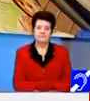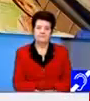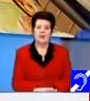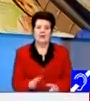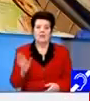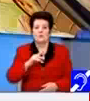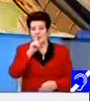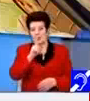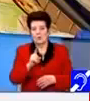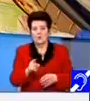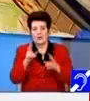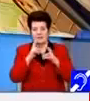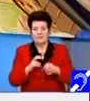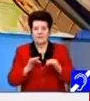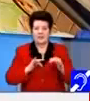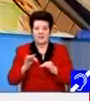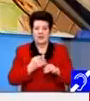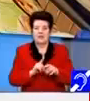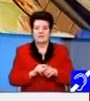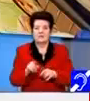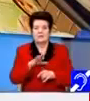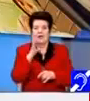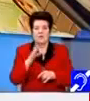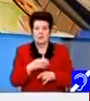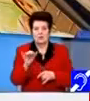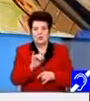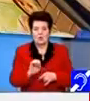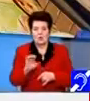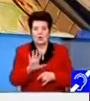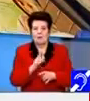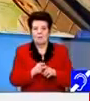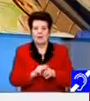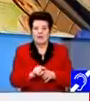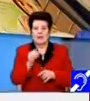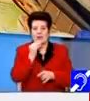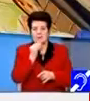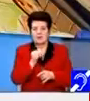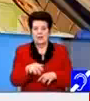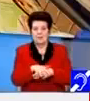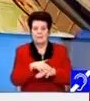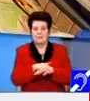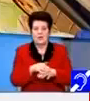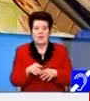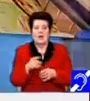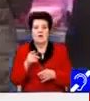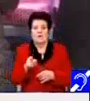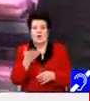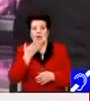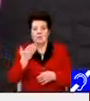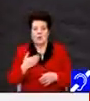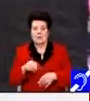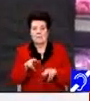După luni de discuții și analize, Uniunea Europeană a confirmat că există un dublu standard al alimentelor pe piața comunitară. Un raport